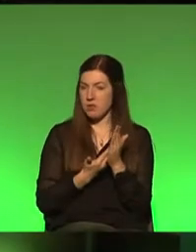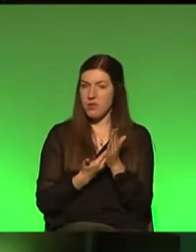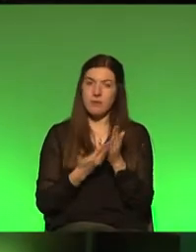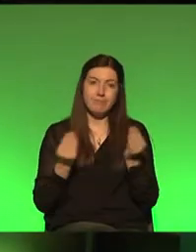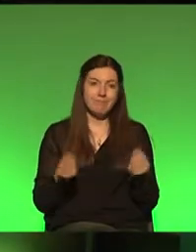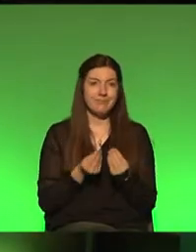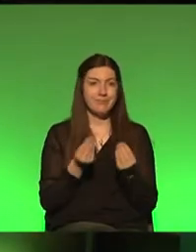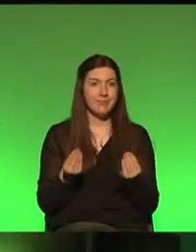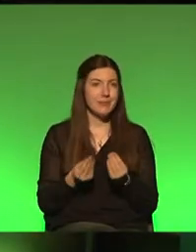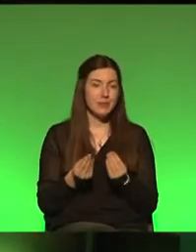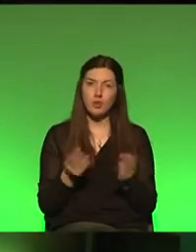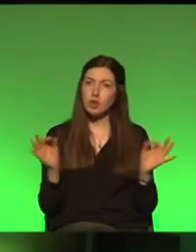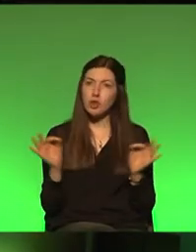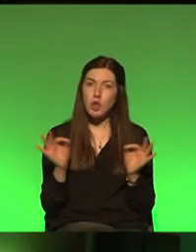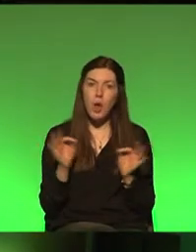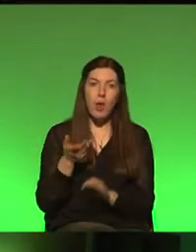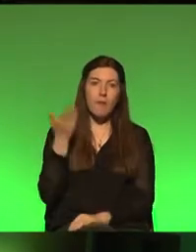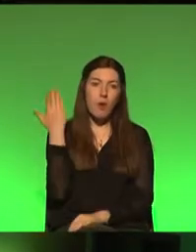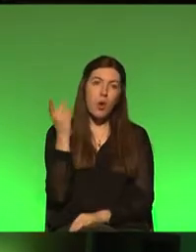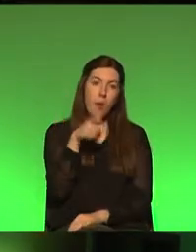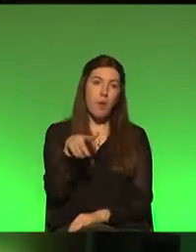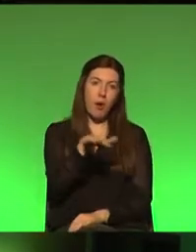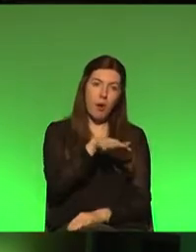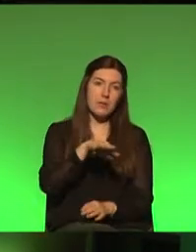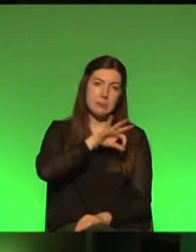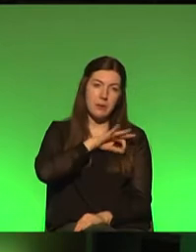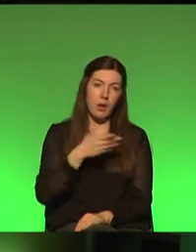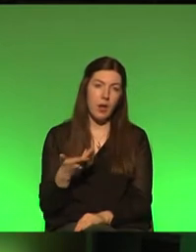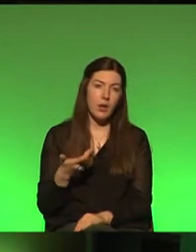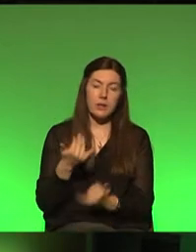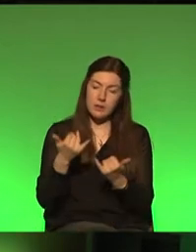eine ehemalige Bürgerrechtspartei FDP.